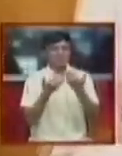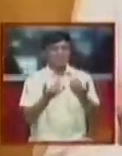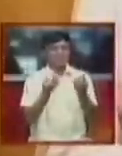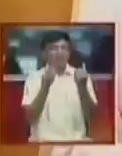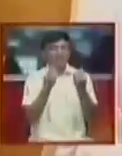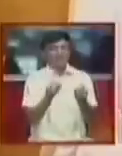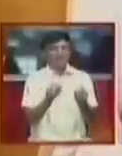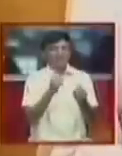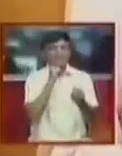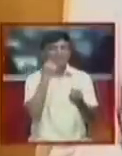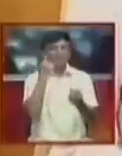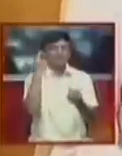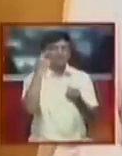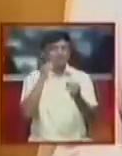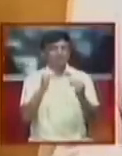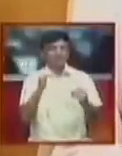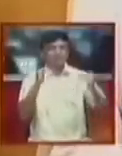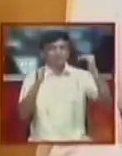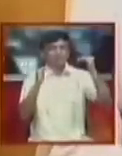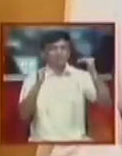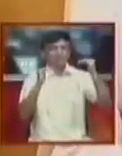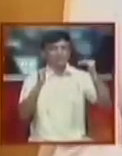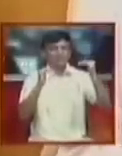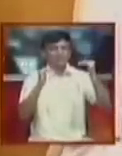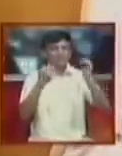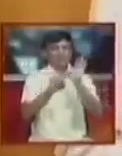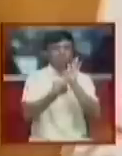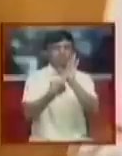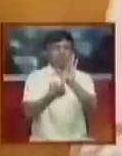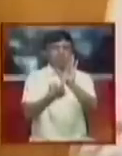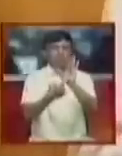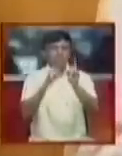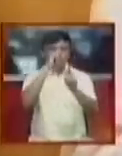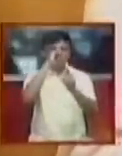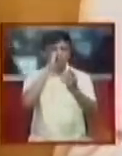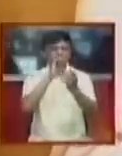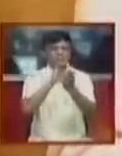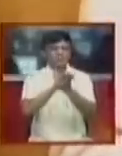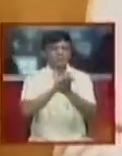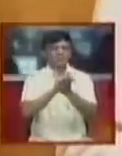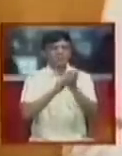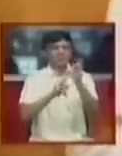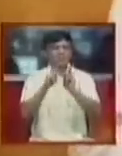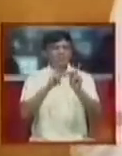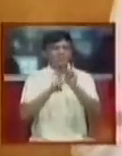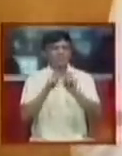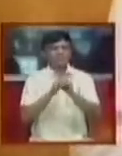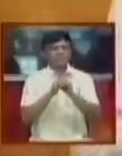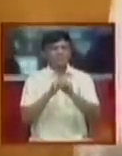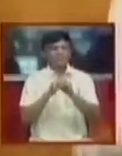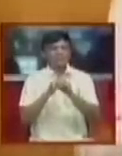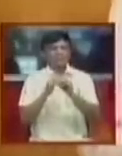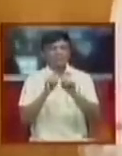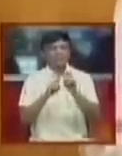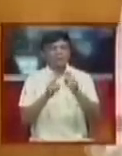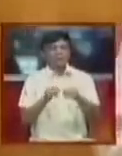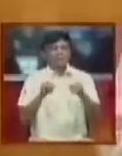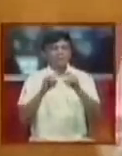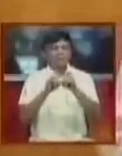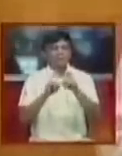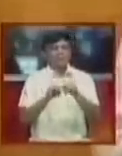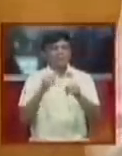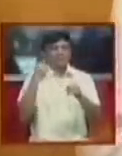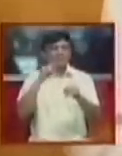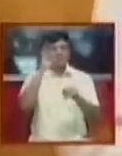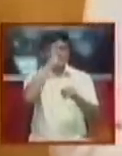natin ito hindi lamang para itaas ang kumpiyansa at ipakita ang pagtitiwala natin sa ating mga lingkod bayan. Higit sa lahat, para